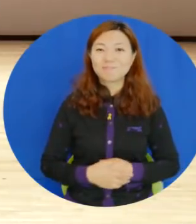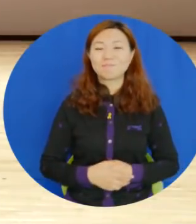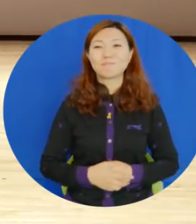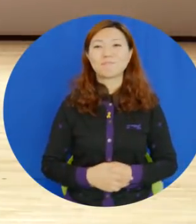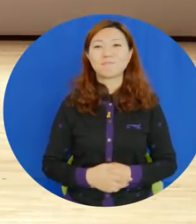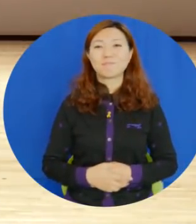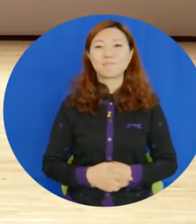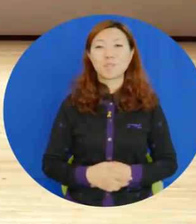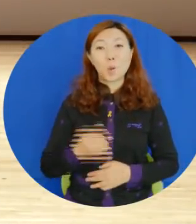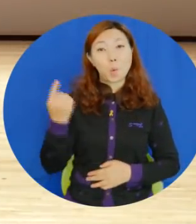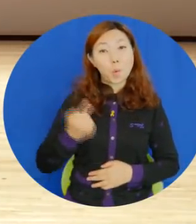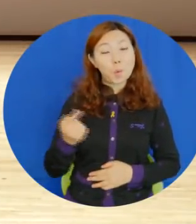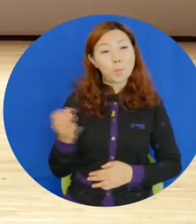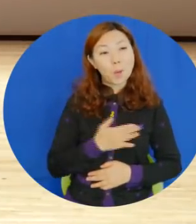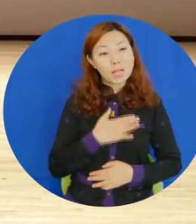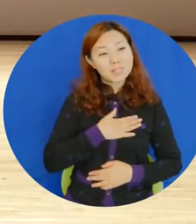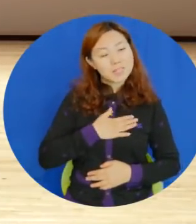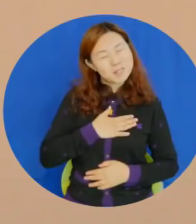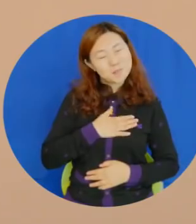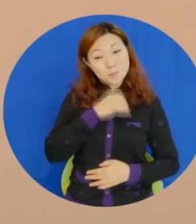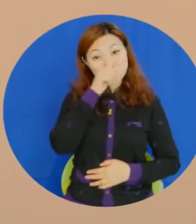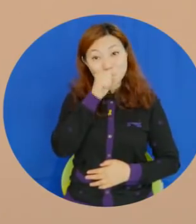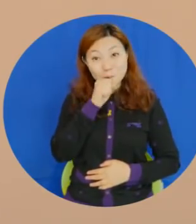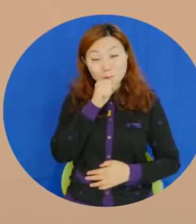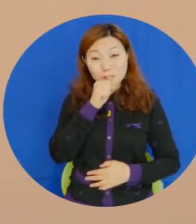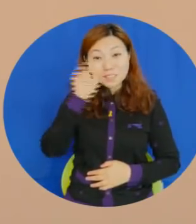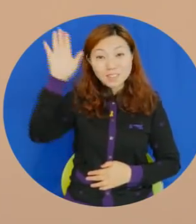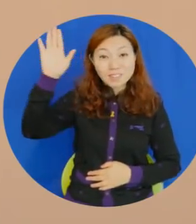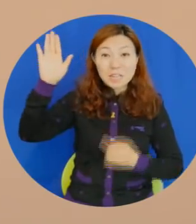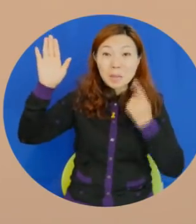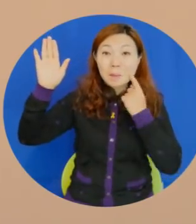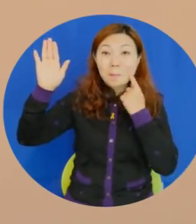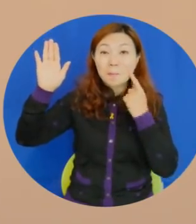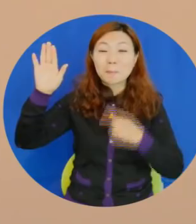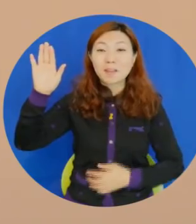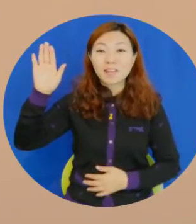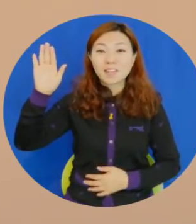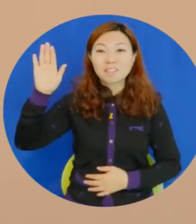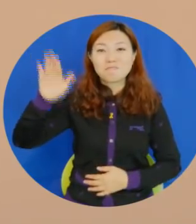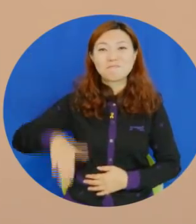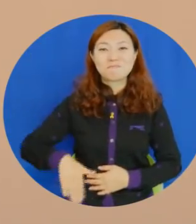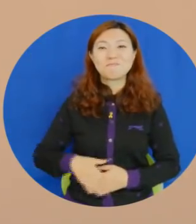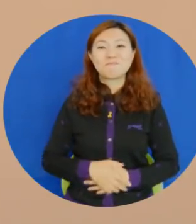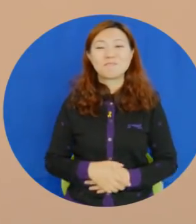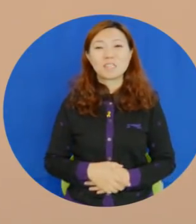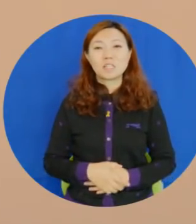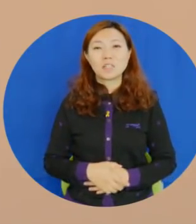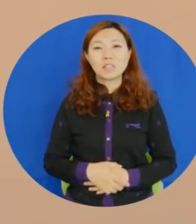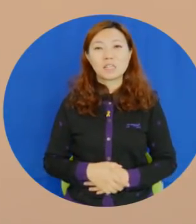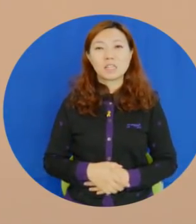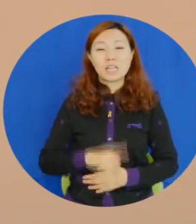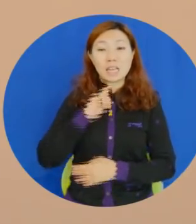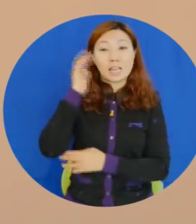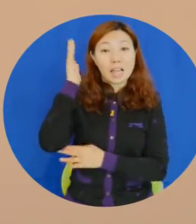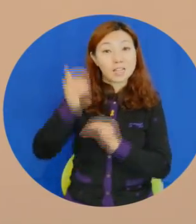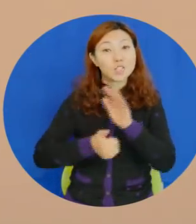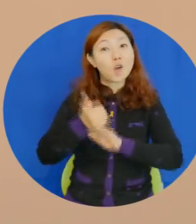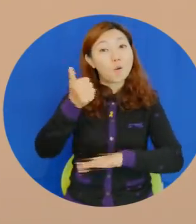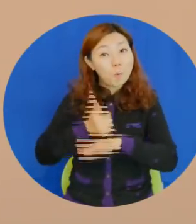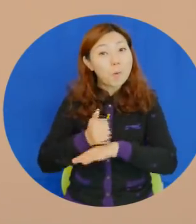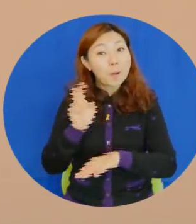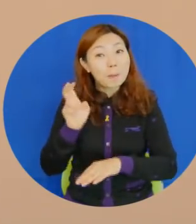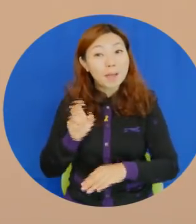어때, 재밌었어요? 네. 네. 들어올 때보다 나갈 때 기분이 조금 좋다 이렇게 생각하는 사람 손들어 보세요.